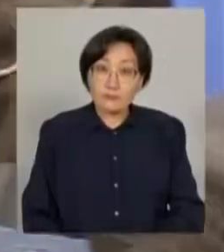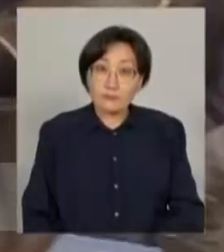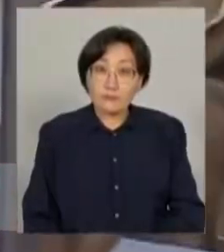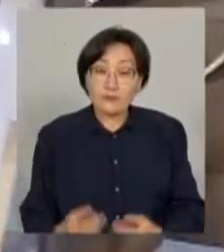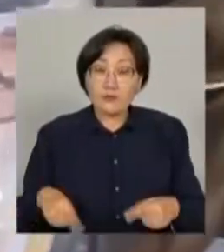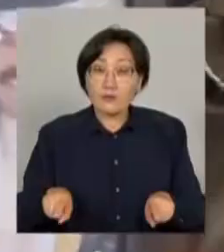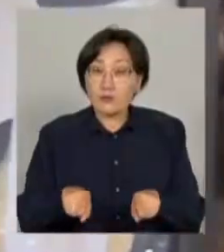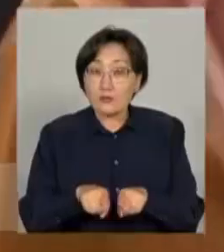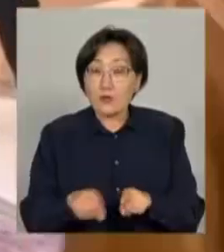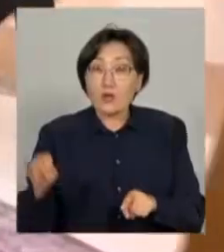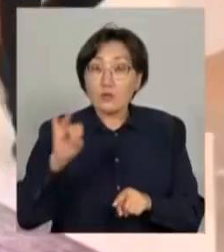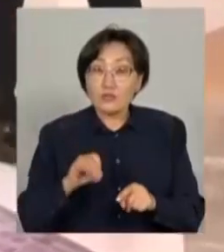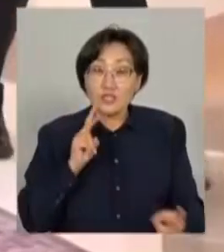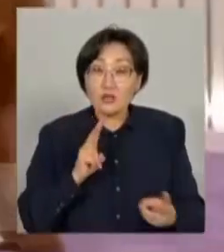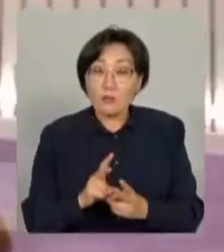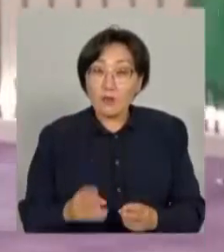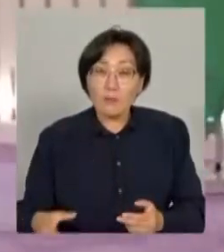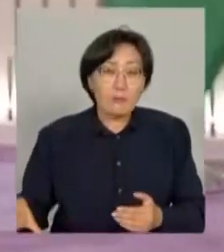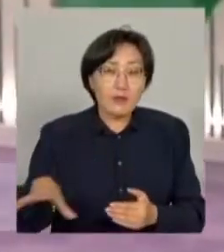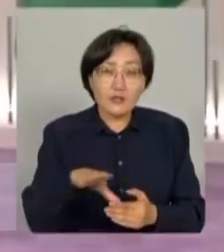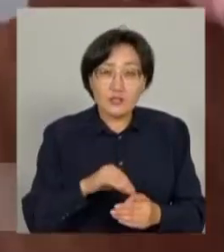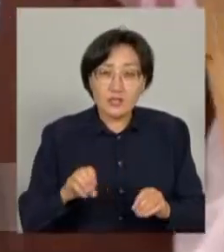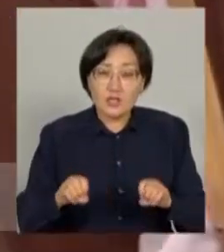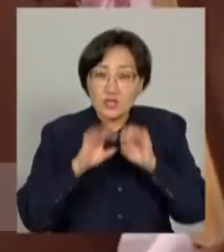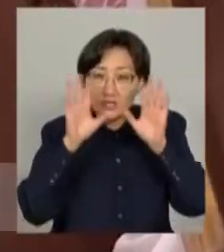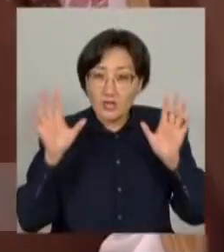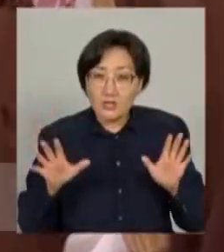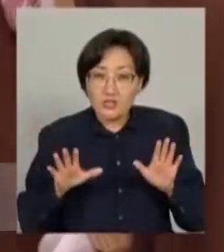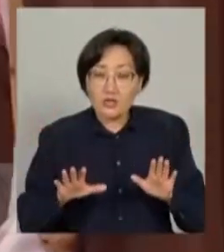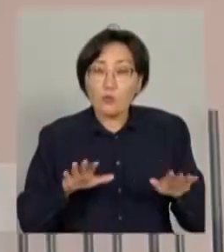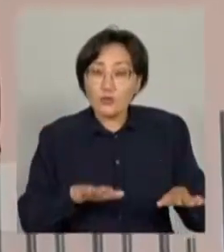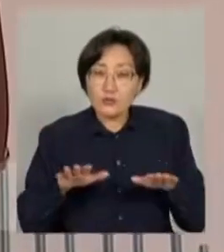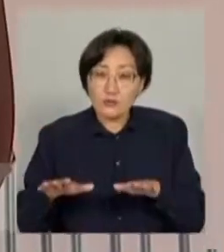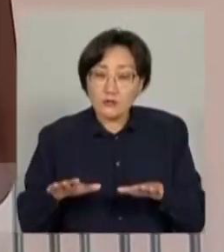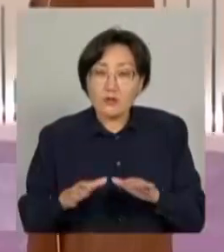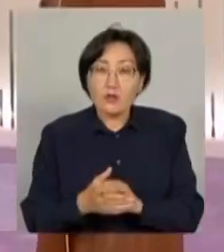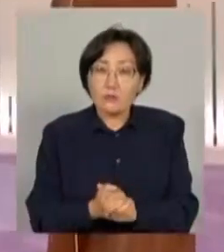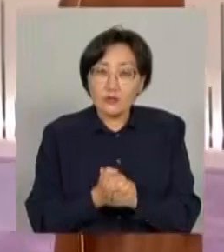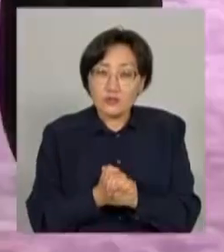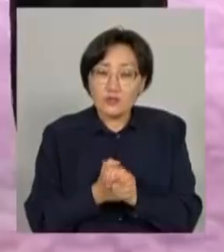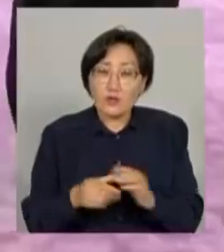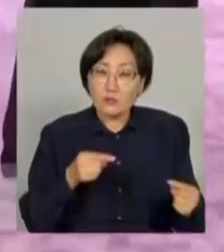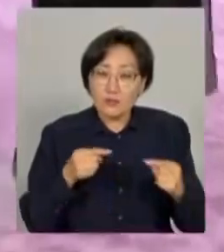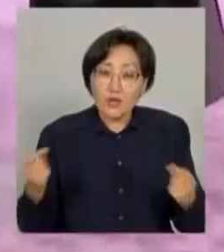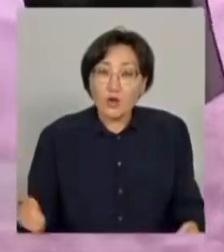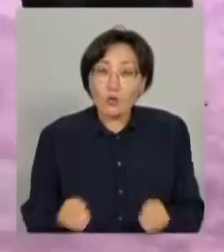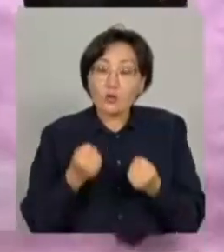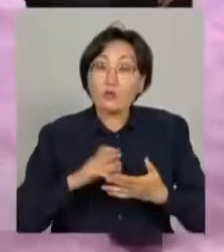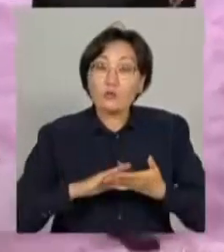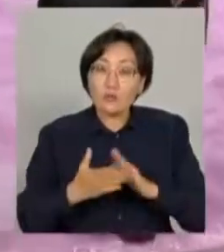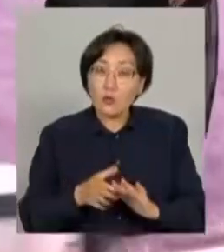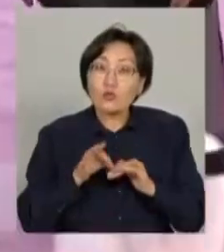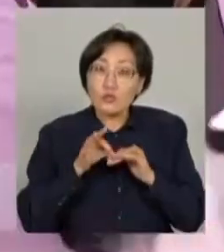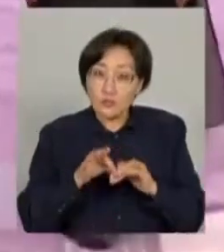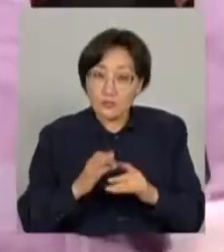Осы тарихи кездесу бәріміз үшін қасиетті жерде бірлік пен өзара қолдау жағдайында өтіп